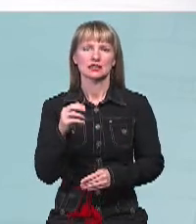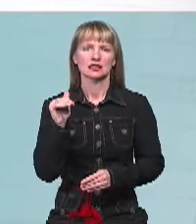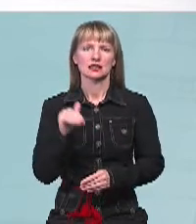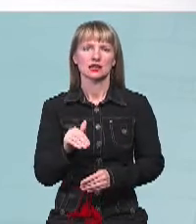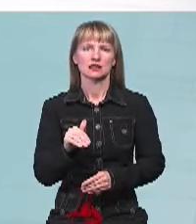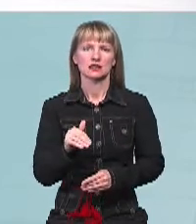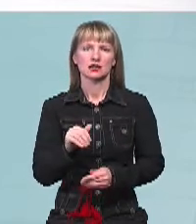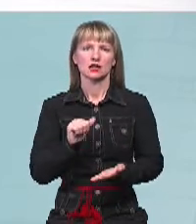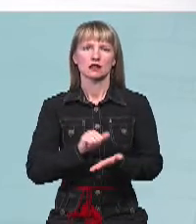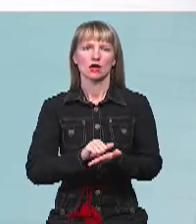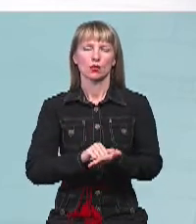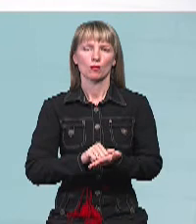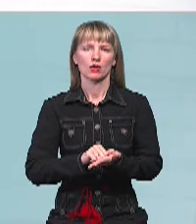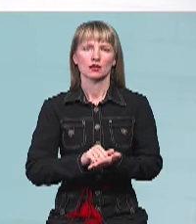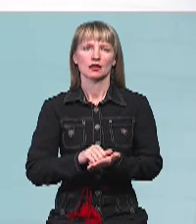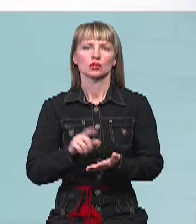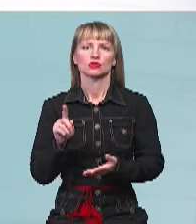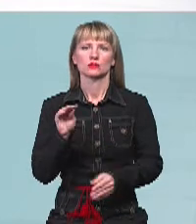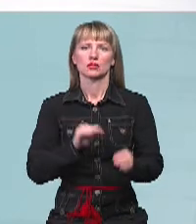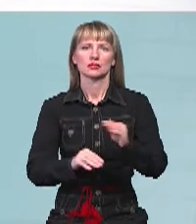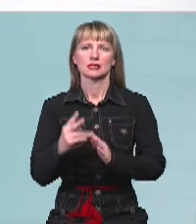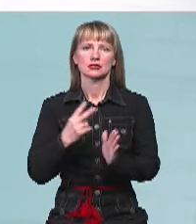1 200 000 декларацій, що складає